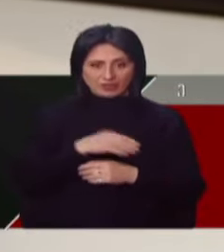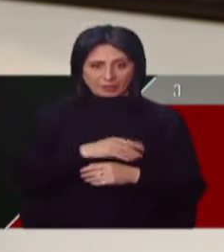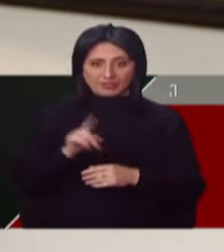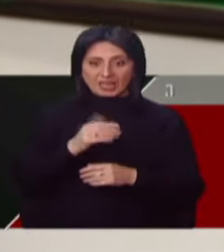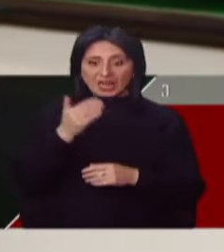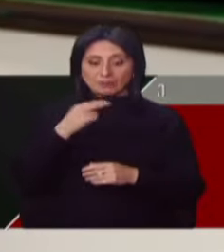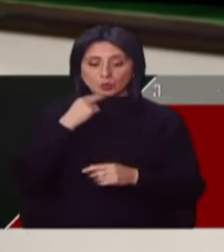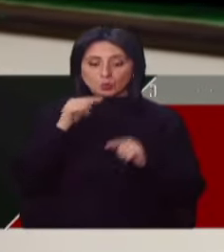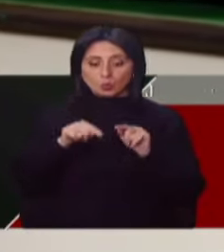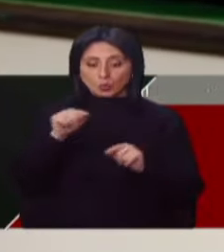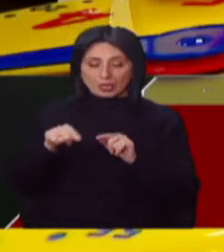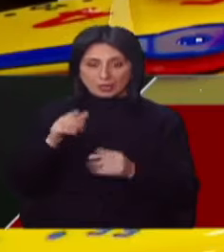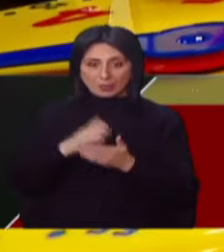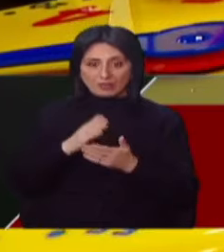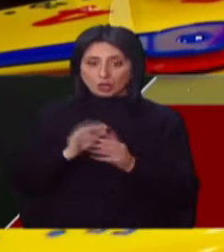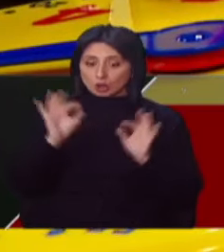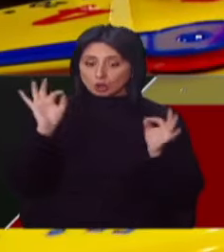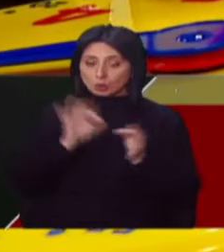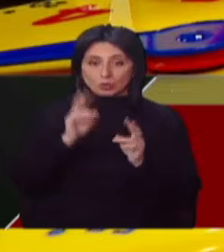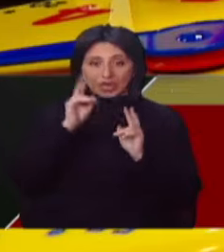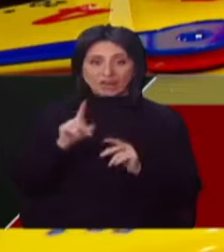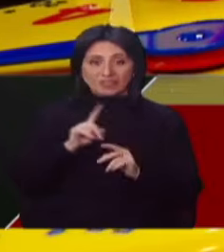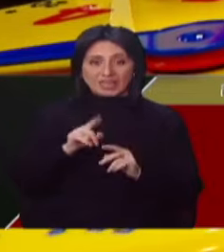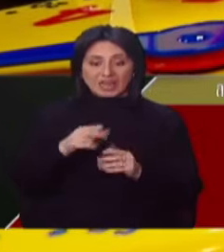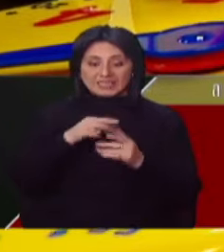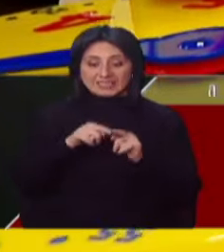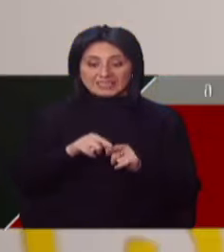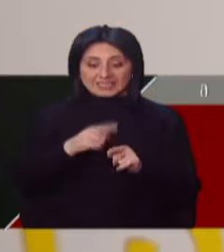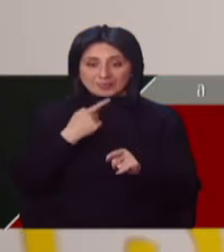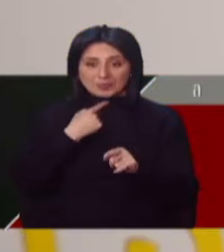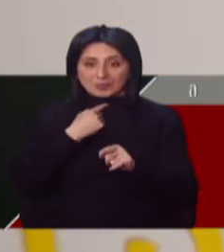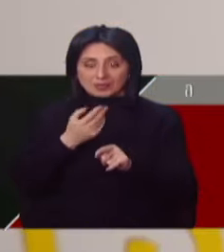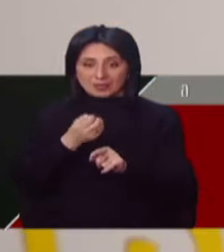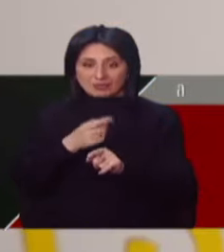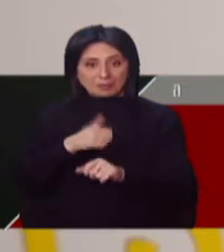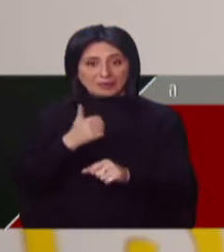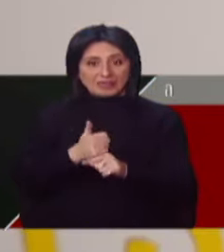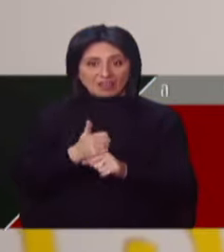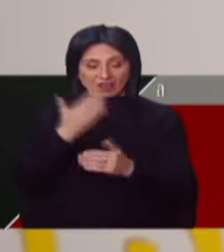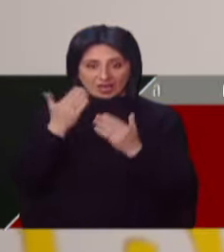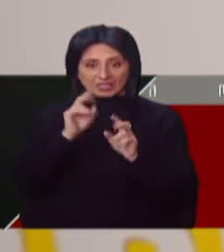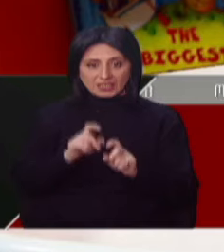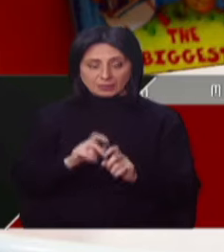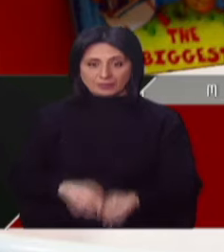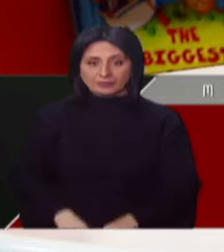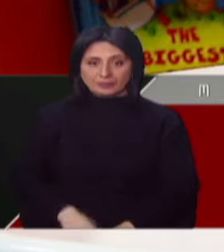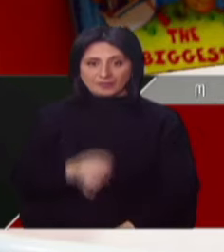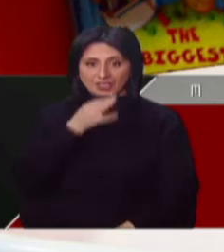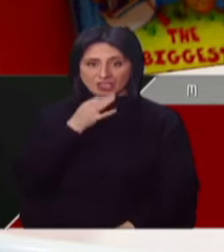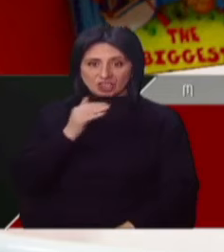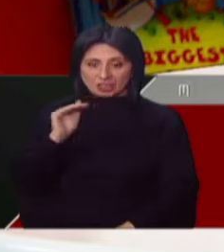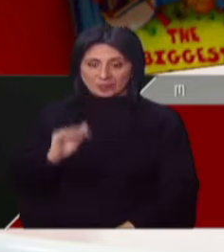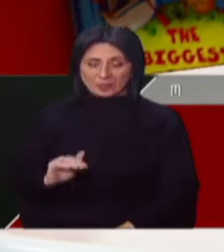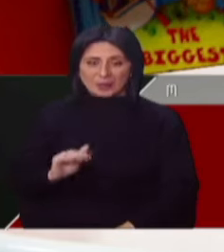რაც მის ყურადღებას იპყრობს. ზუსტად არ იცის, რა იზიდავს წიგნში, თუმცა მისთვის მთავარი გასართობია. ჯერ პატარა